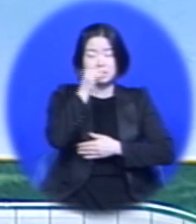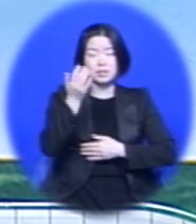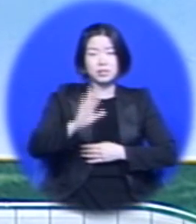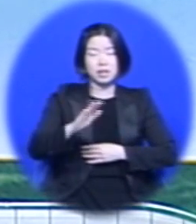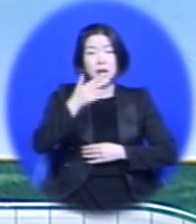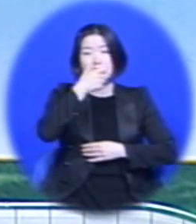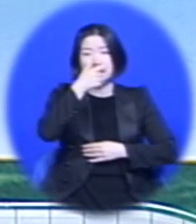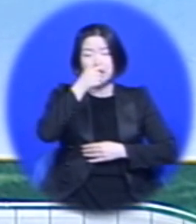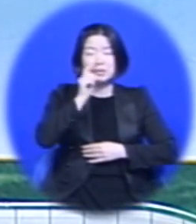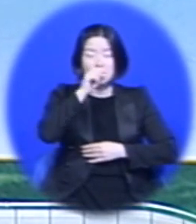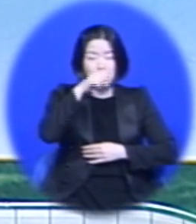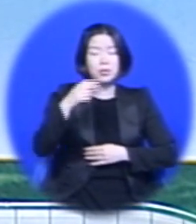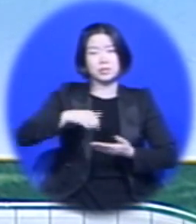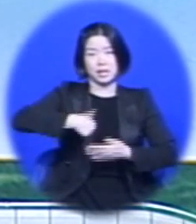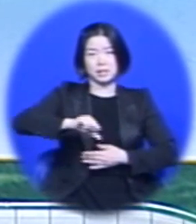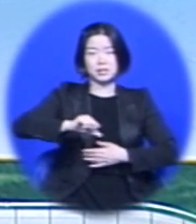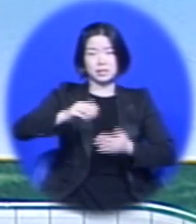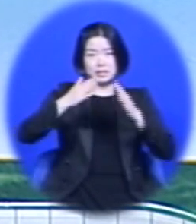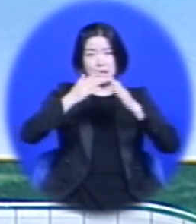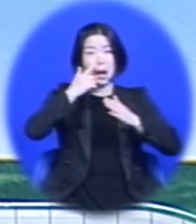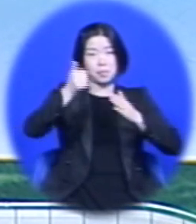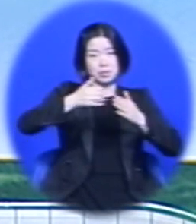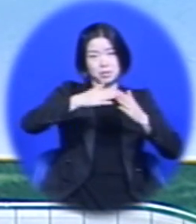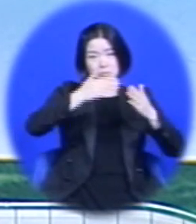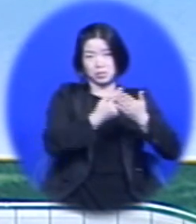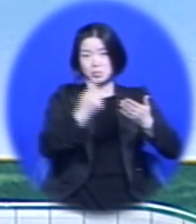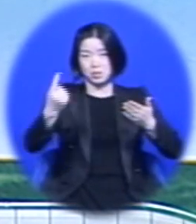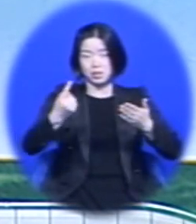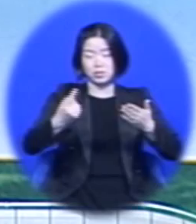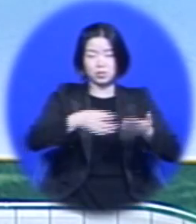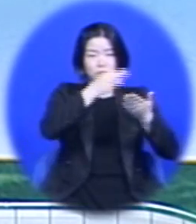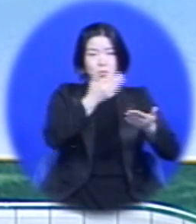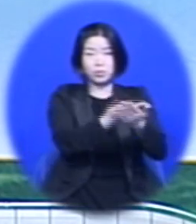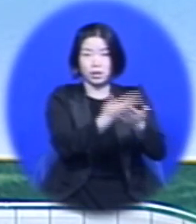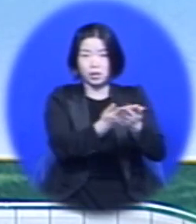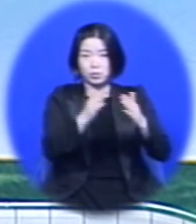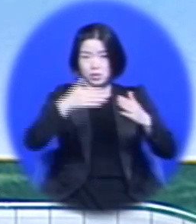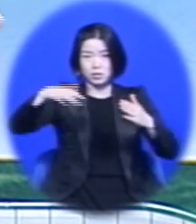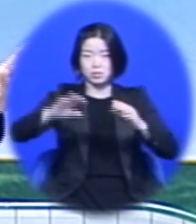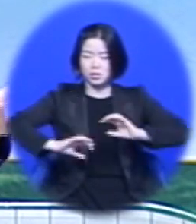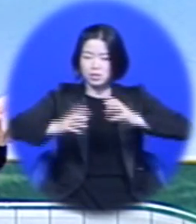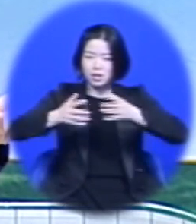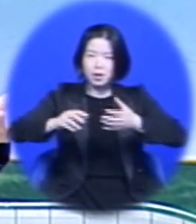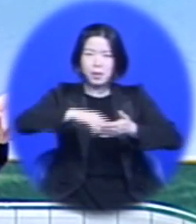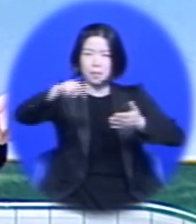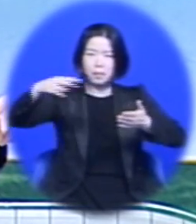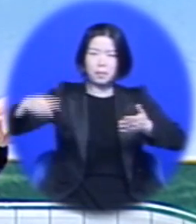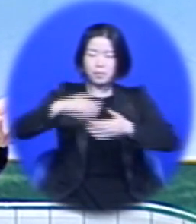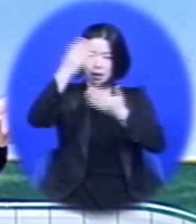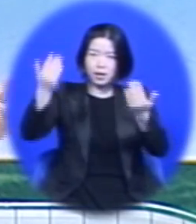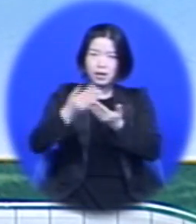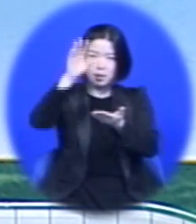아버지를 떠나서 유산을 아버지부 달라고 그래서 그리고는 세상에 나가서 허랑방탕하게 살았습니다.